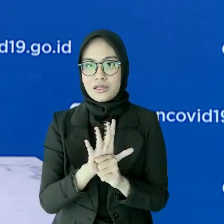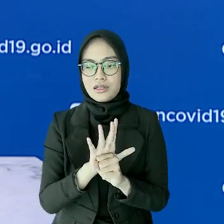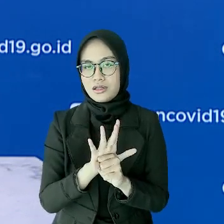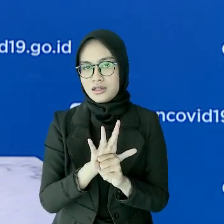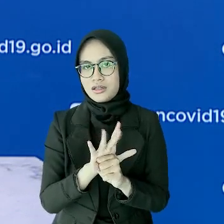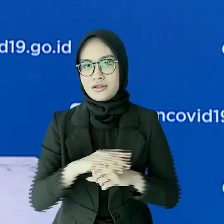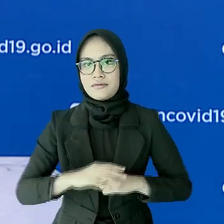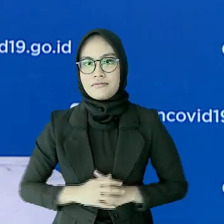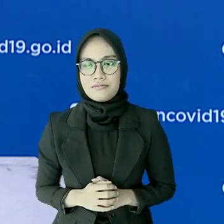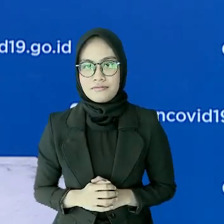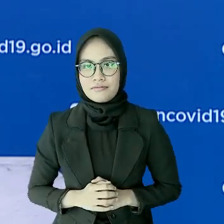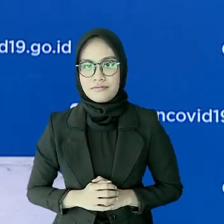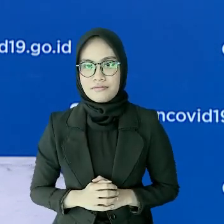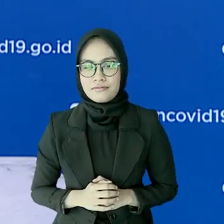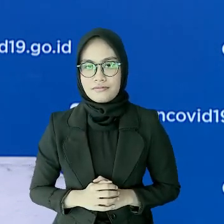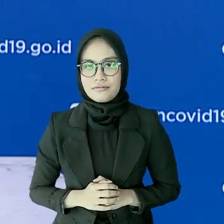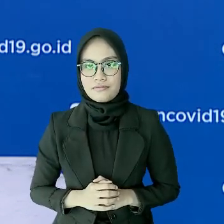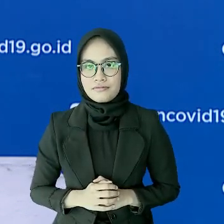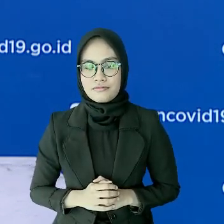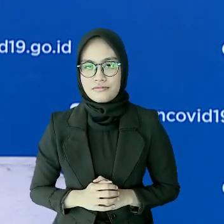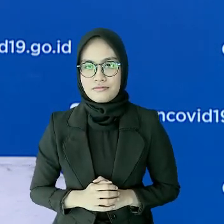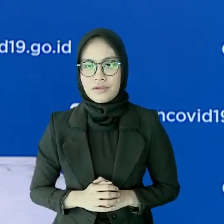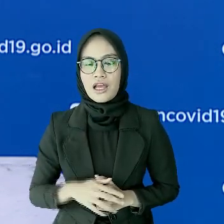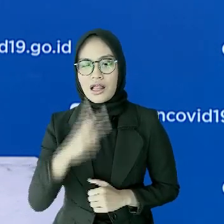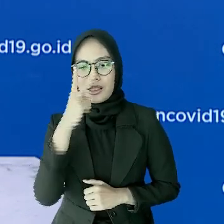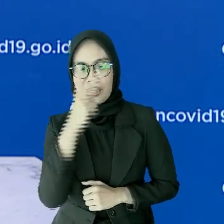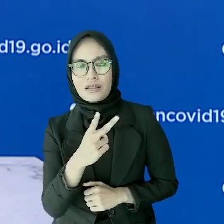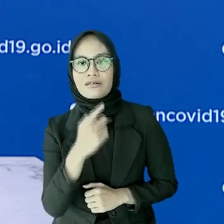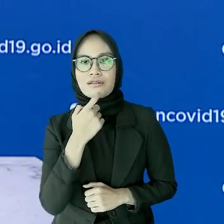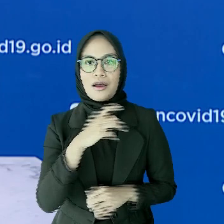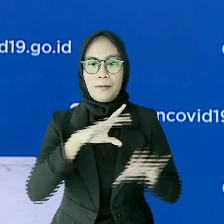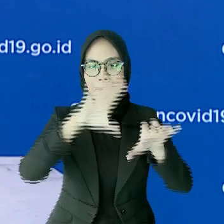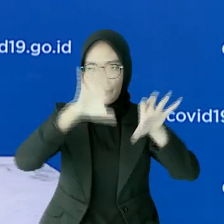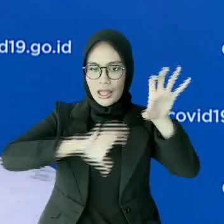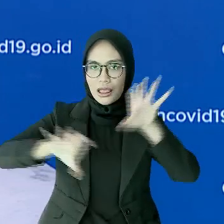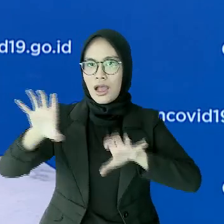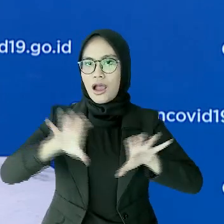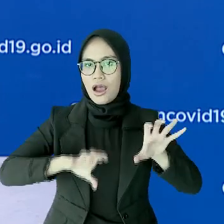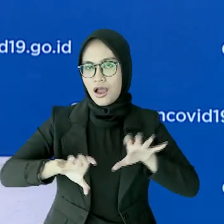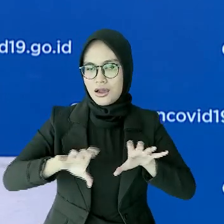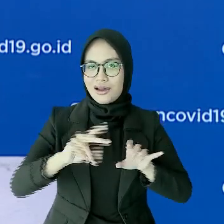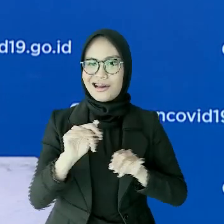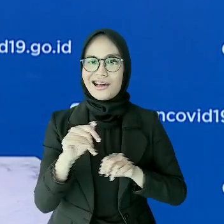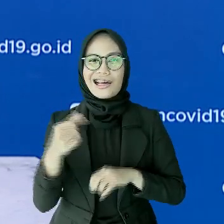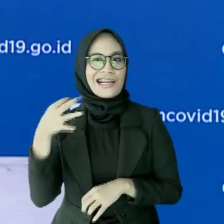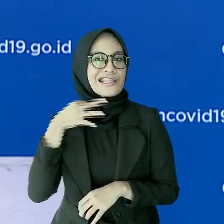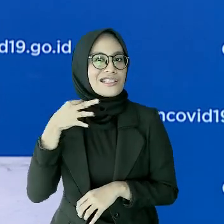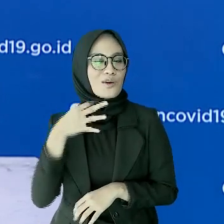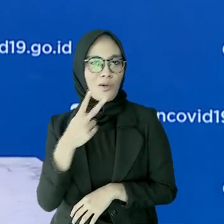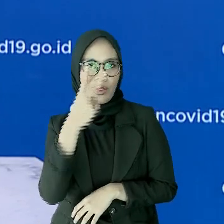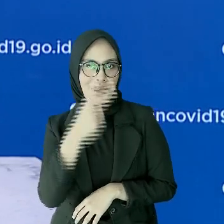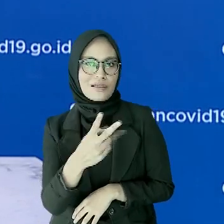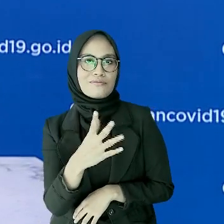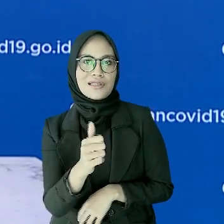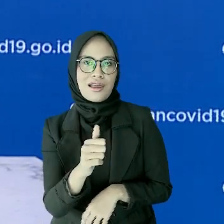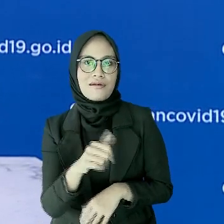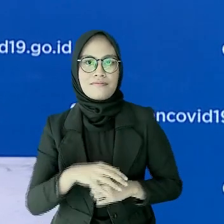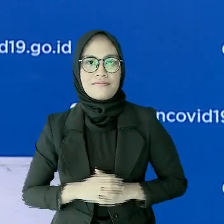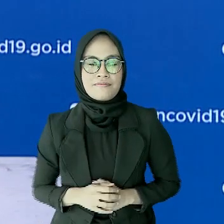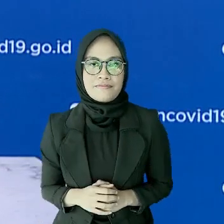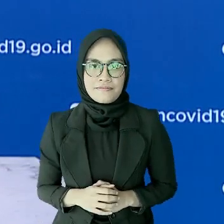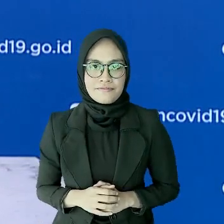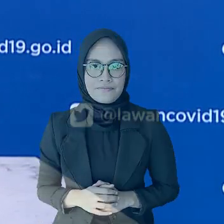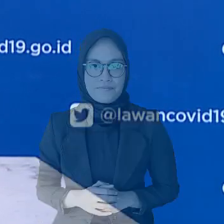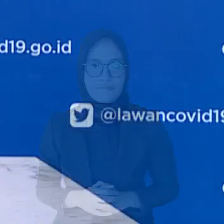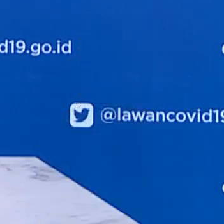covid19.go.id di bagian sebaran peta risiko. Sebagai tambahan, pemerintah daerah dapat memeriksa